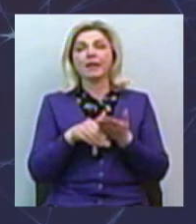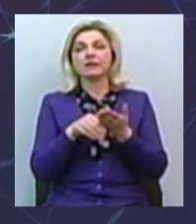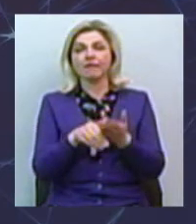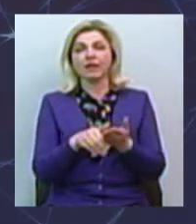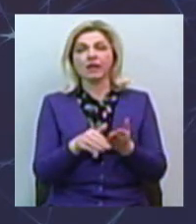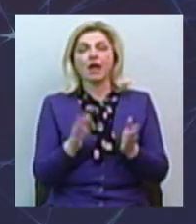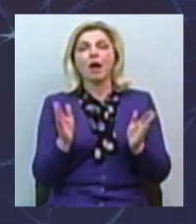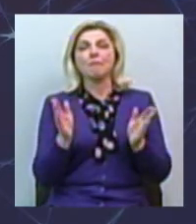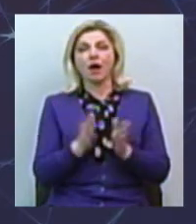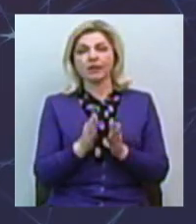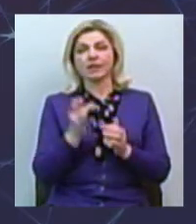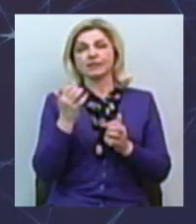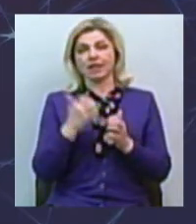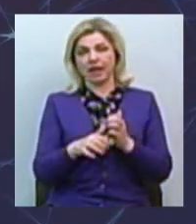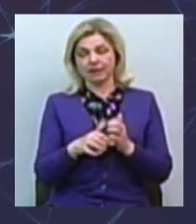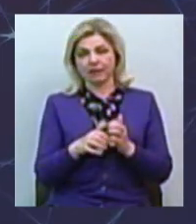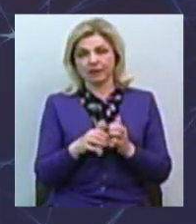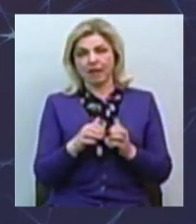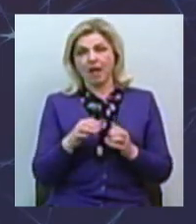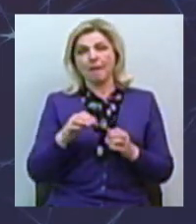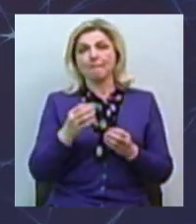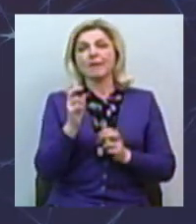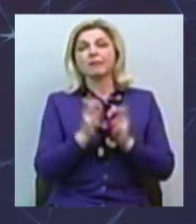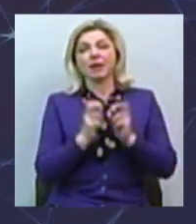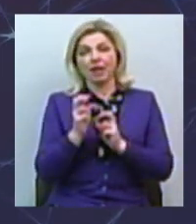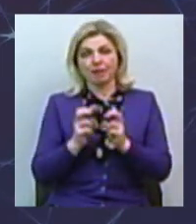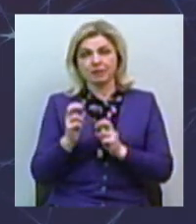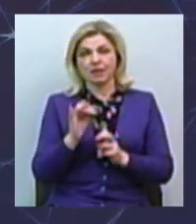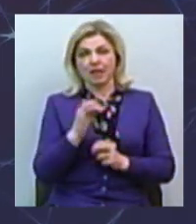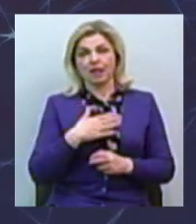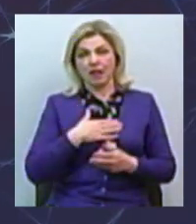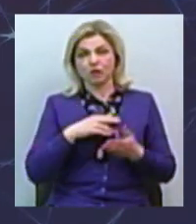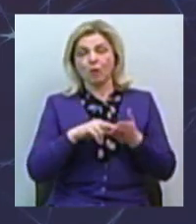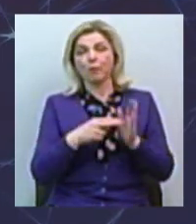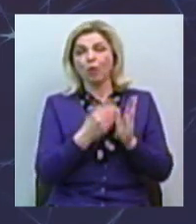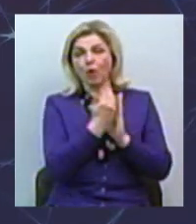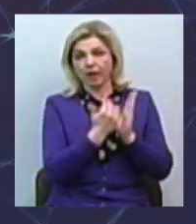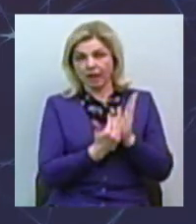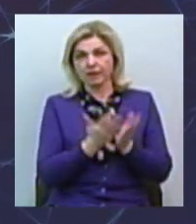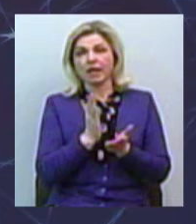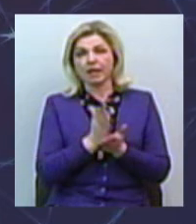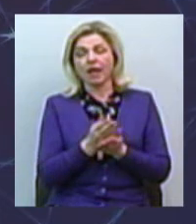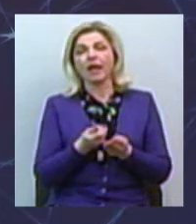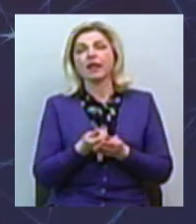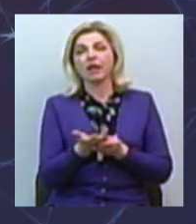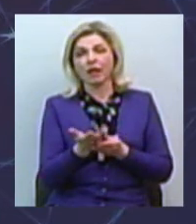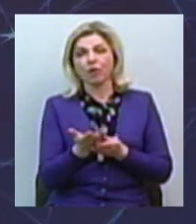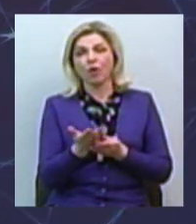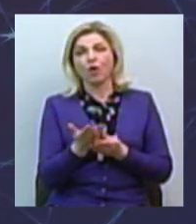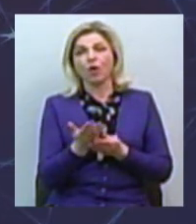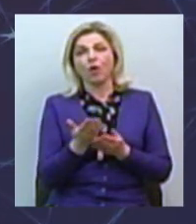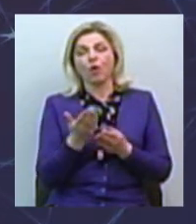мікро, малих та середніх підприємств. І у нашому проєкті є кілька